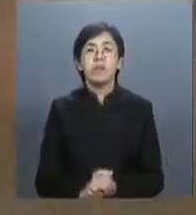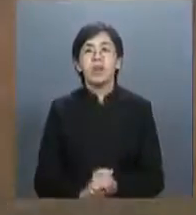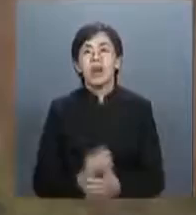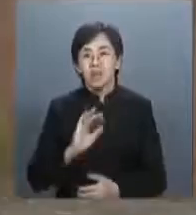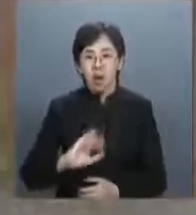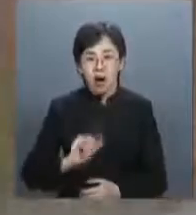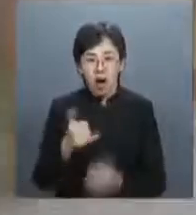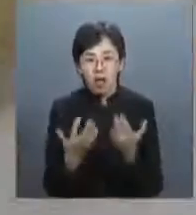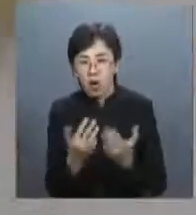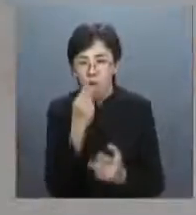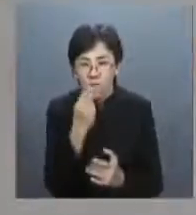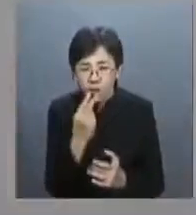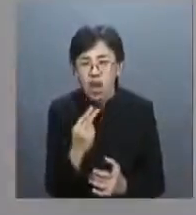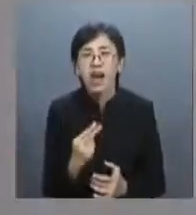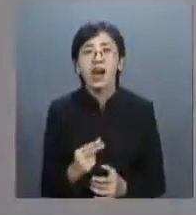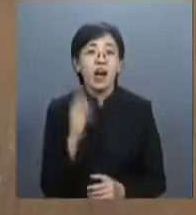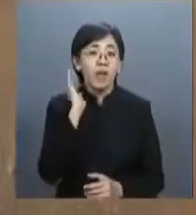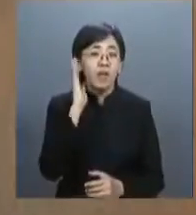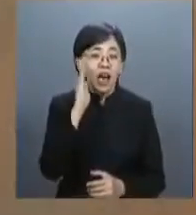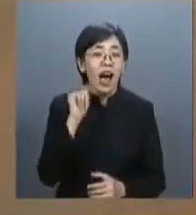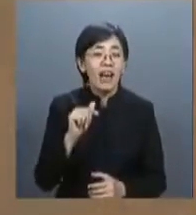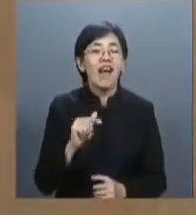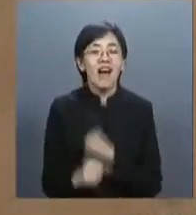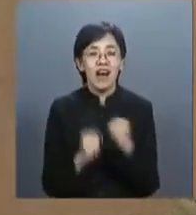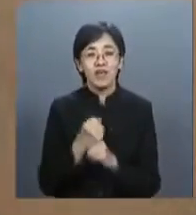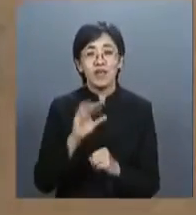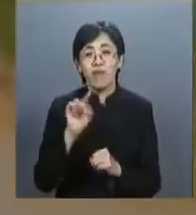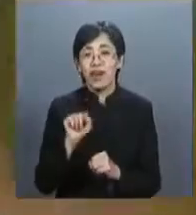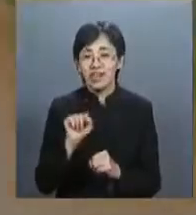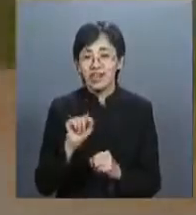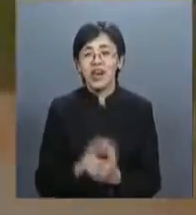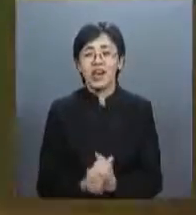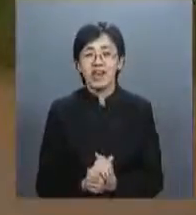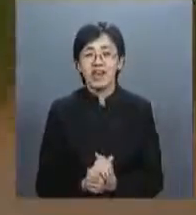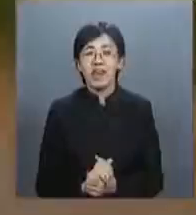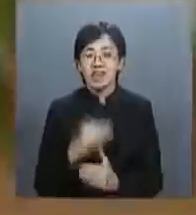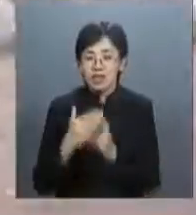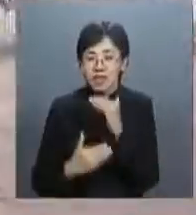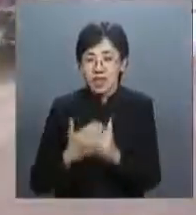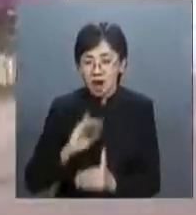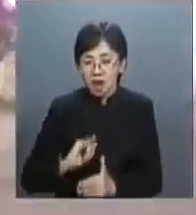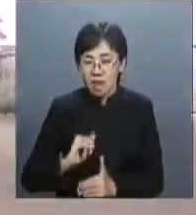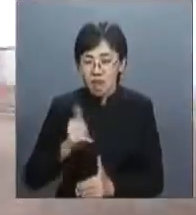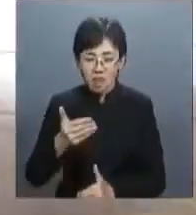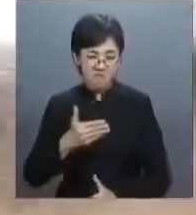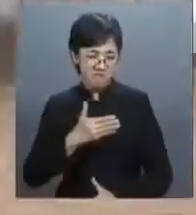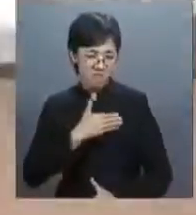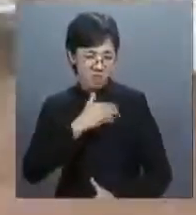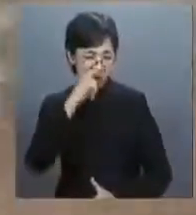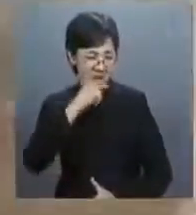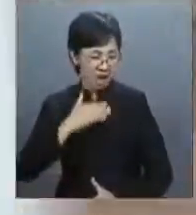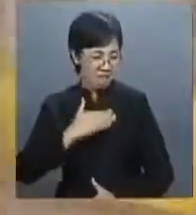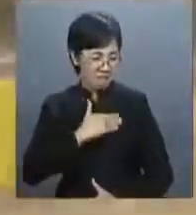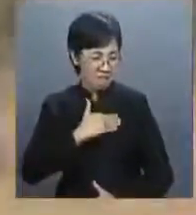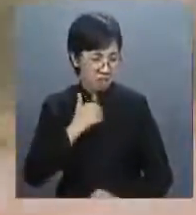ากนี้ก็ต้องมาลุ้นกันอีกครั้งว่าเด็กหนุ่มที่ชื่อคณิตปงคำเฟยจะพัฒนาตนเองไปจนถึงวันที่มีธงทีมชาติไทยติดหน้าอกได้หรือไม่